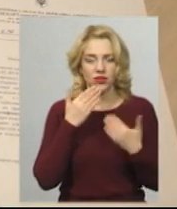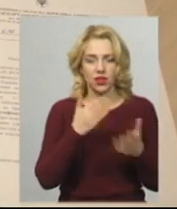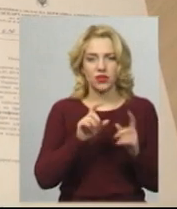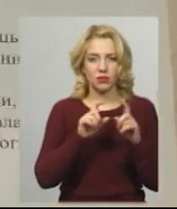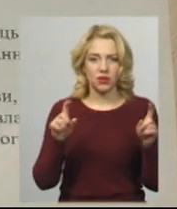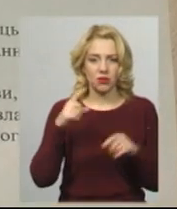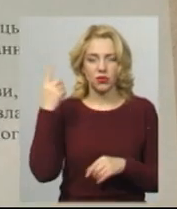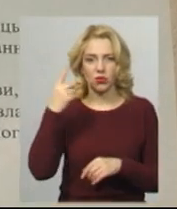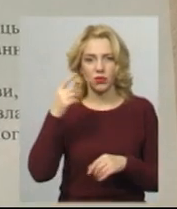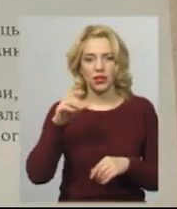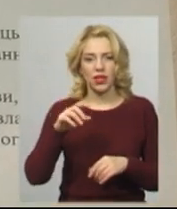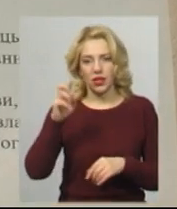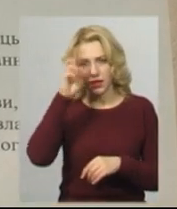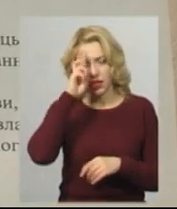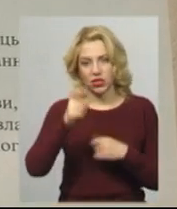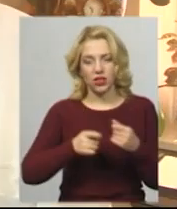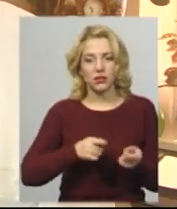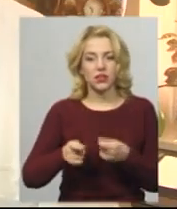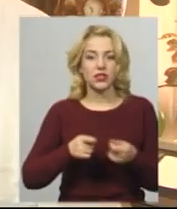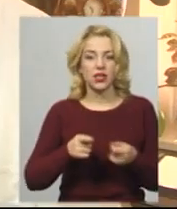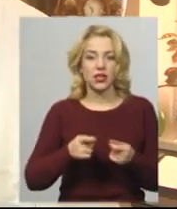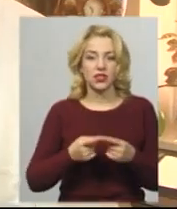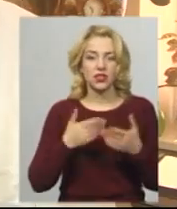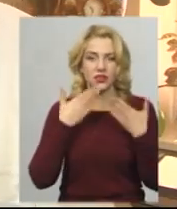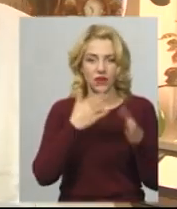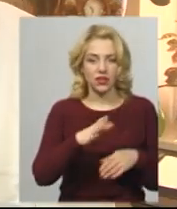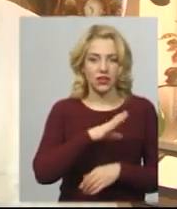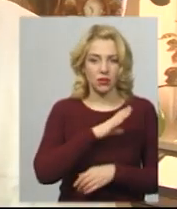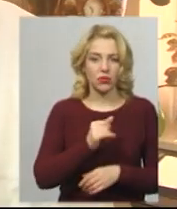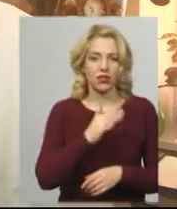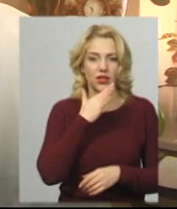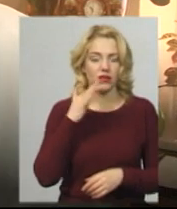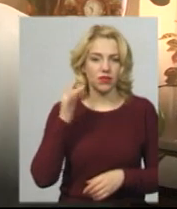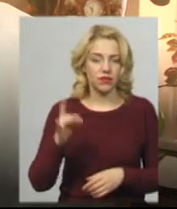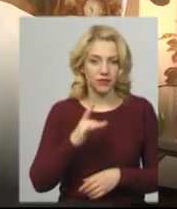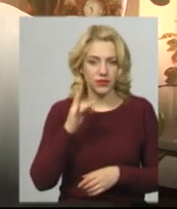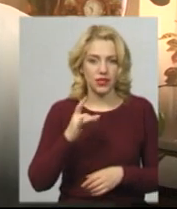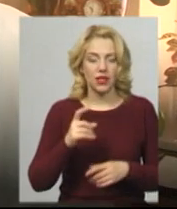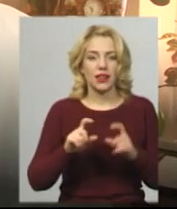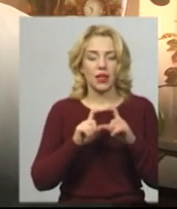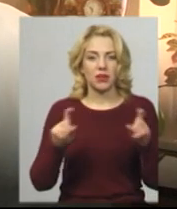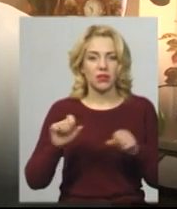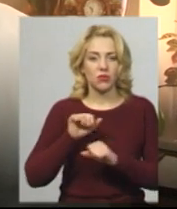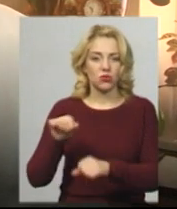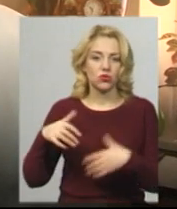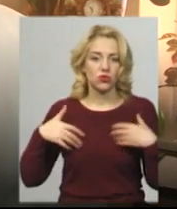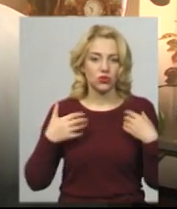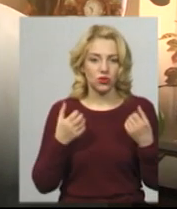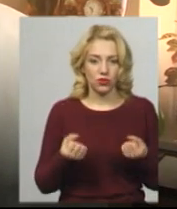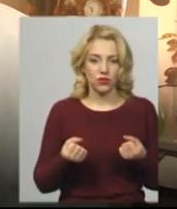департамент облдержадміністрації, додає Євген Басараб. Звернення були не раз департамент охорони здоров'я